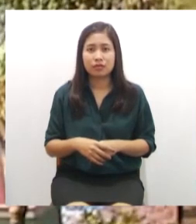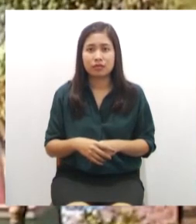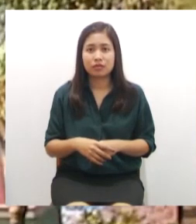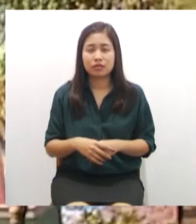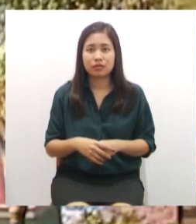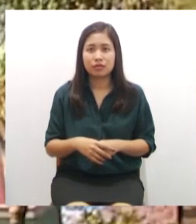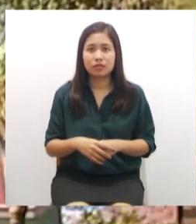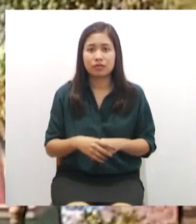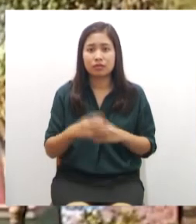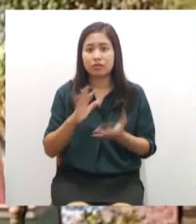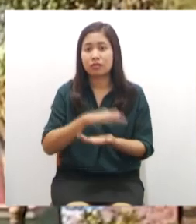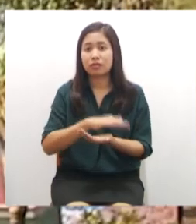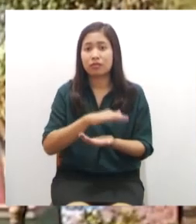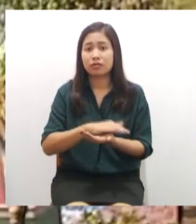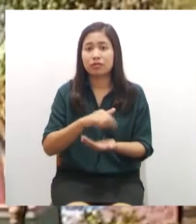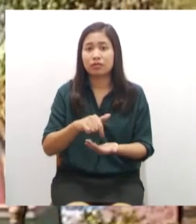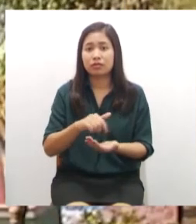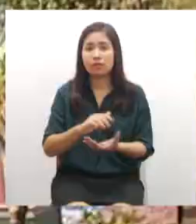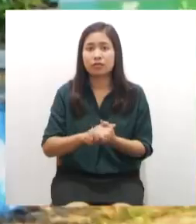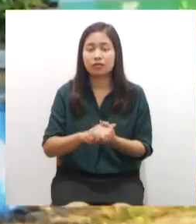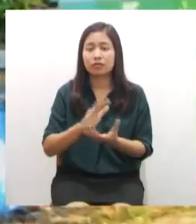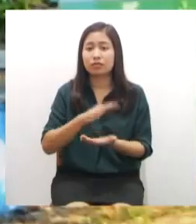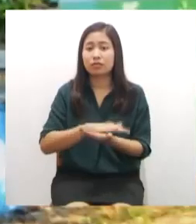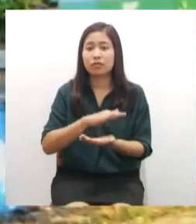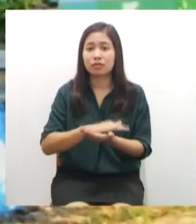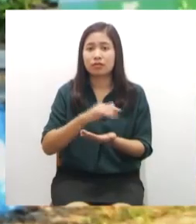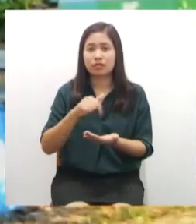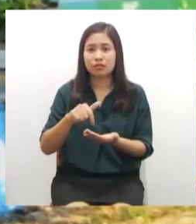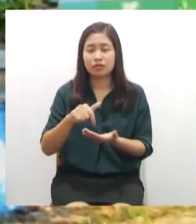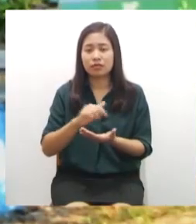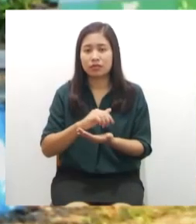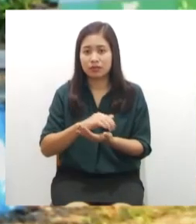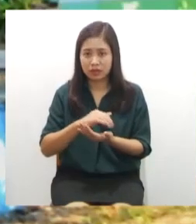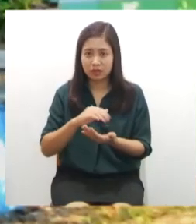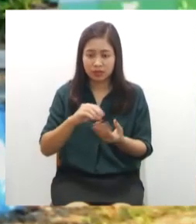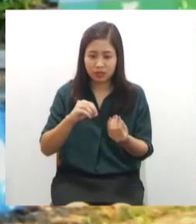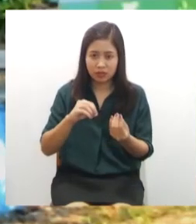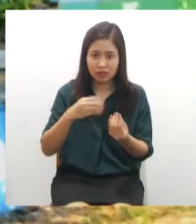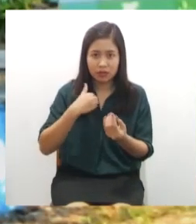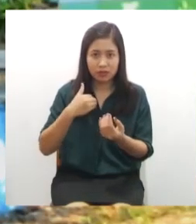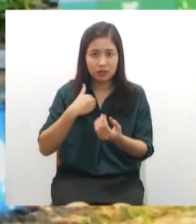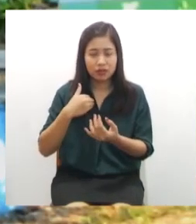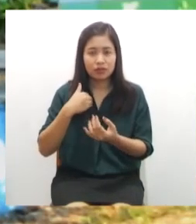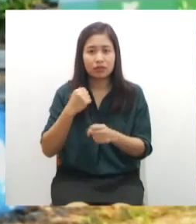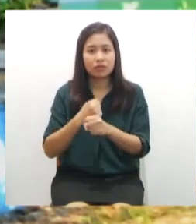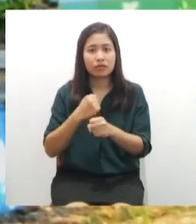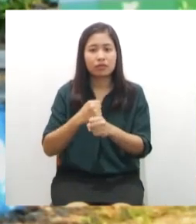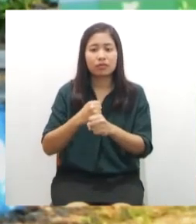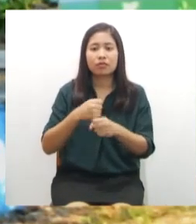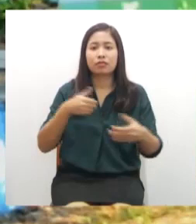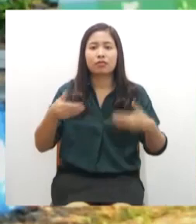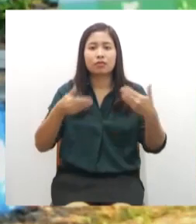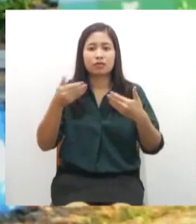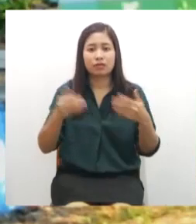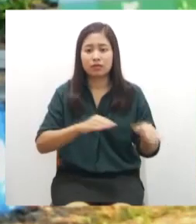โดยมีวัตถุประสงค์ให้นักเรียนโรงเรียนบ้านนาต้นจันทร์ทุกคนมีการพัฒนาอย่างเต็มที่